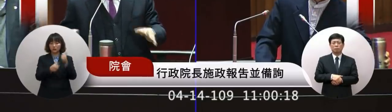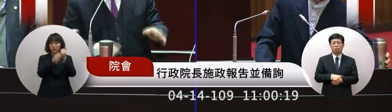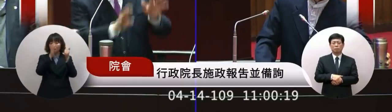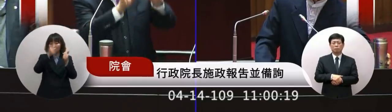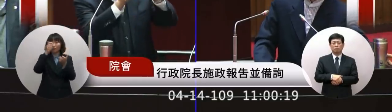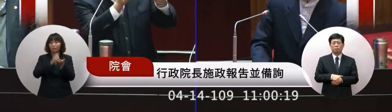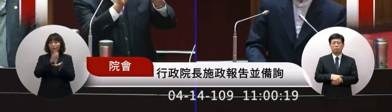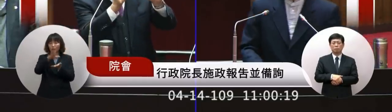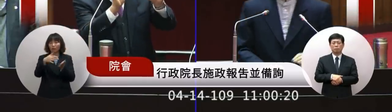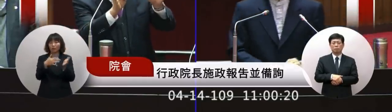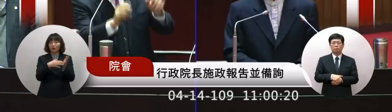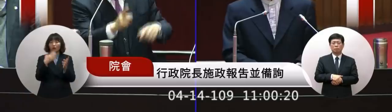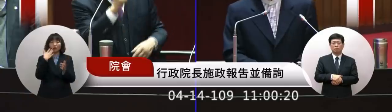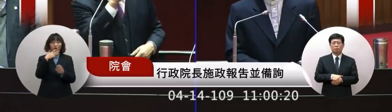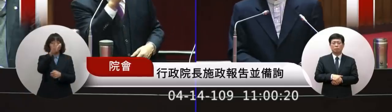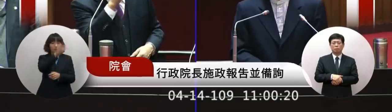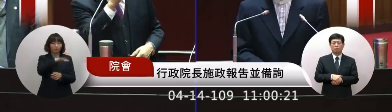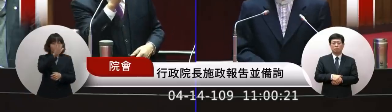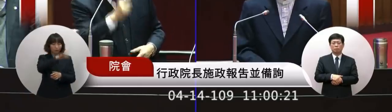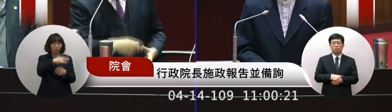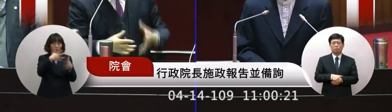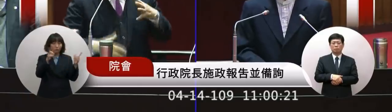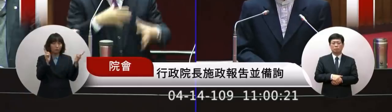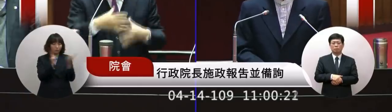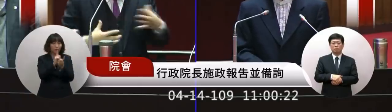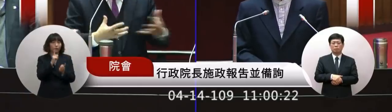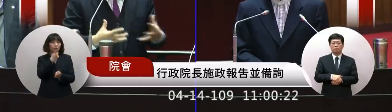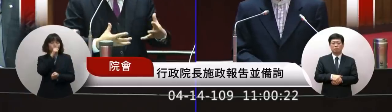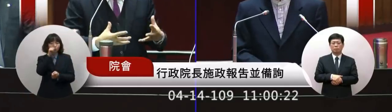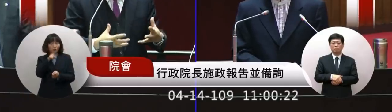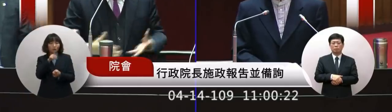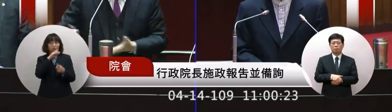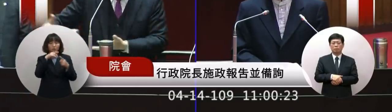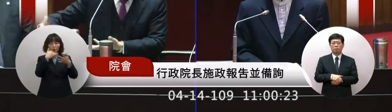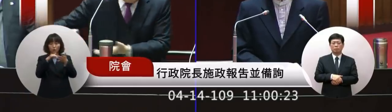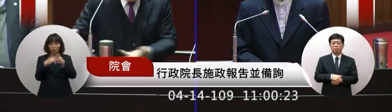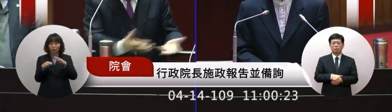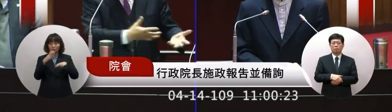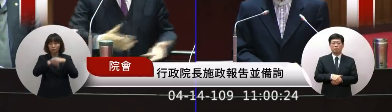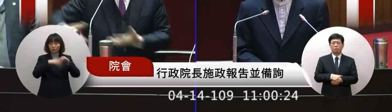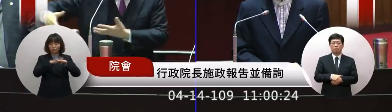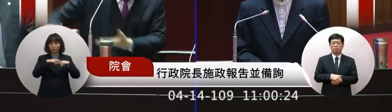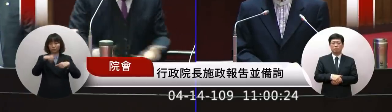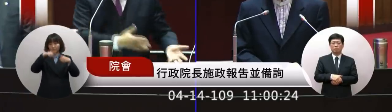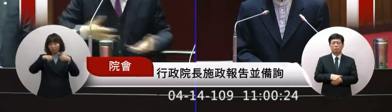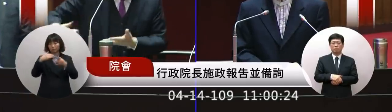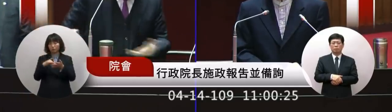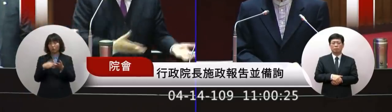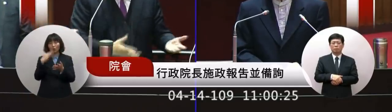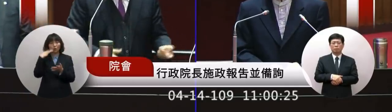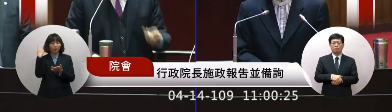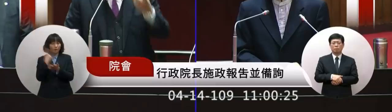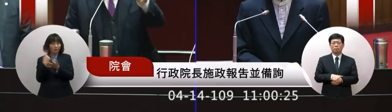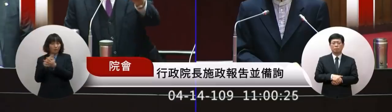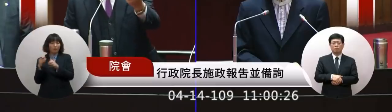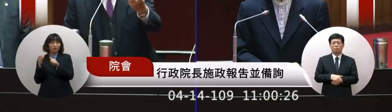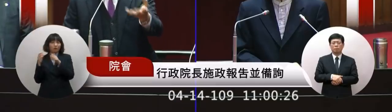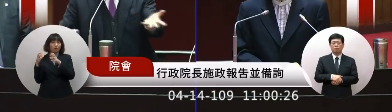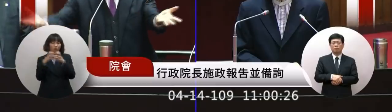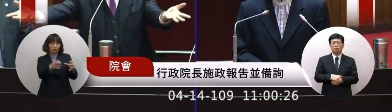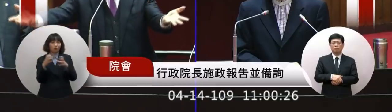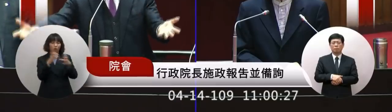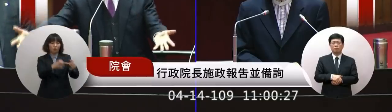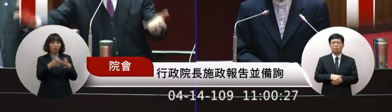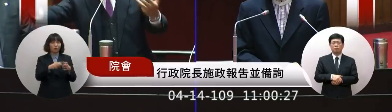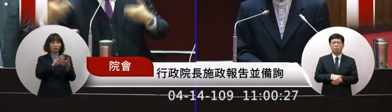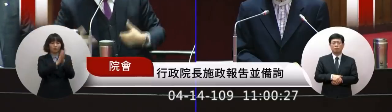给你报告，八千多个才一个，所以那个本益比哦，你那八千，逐工送入去，免两